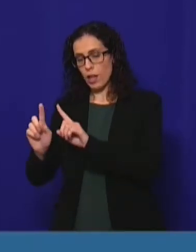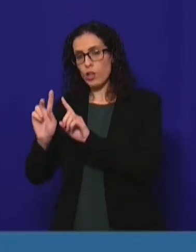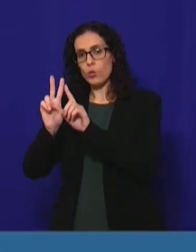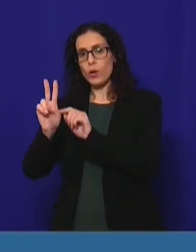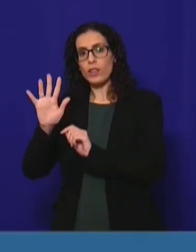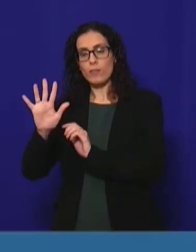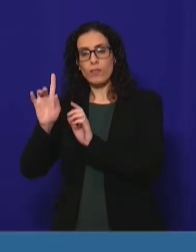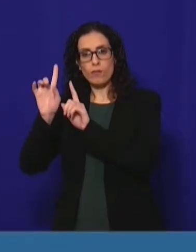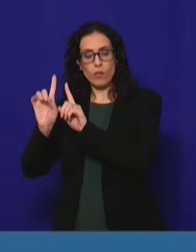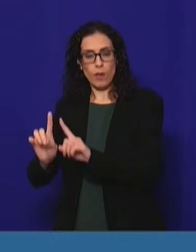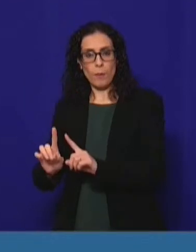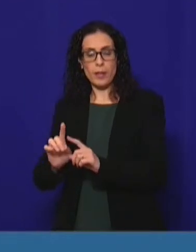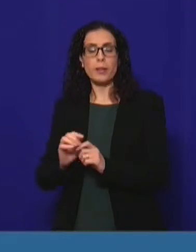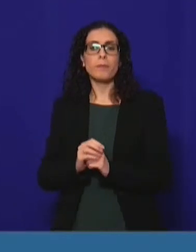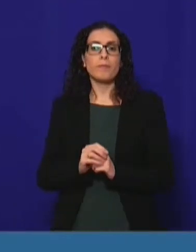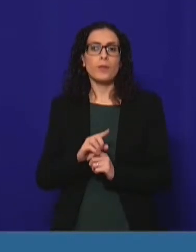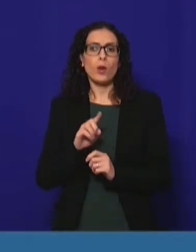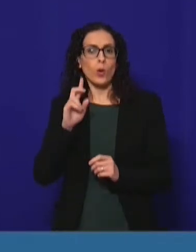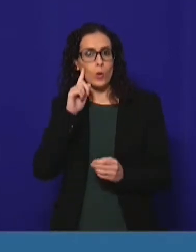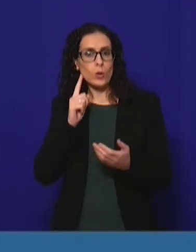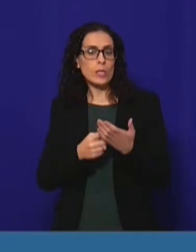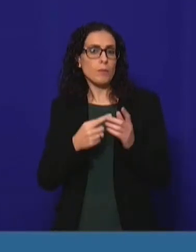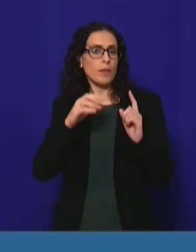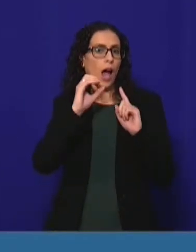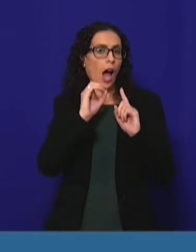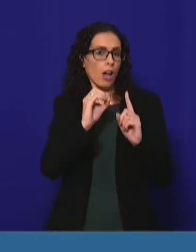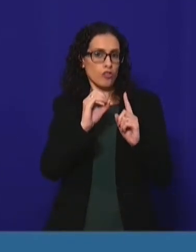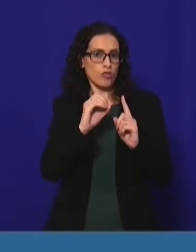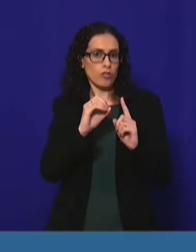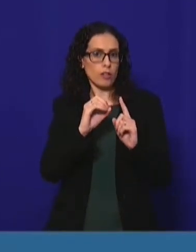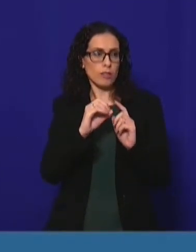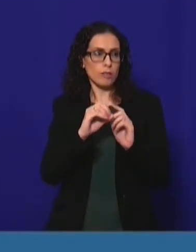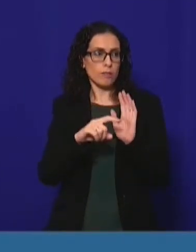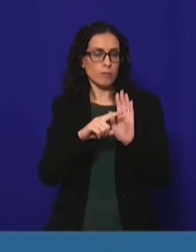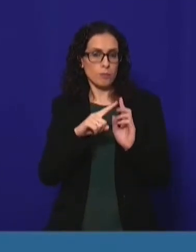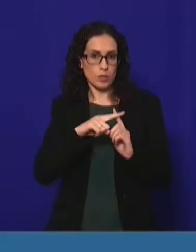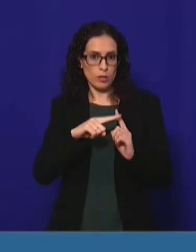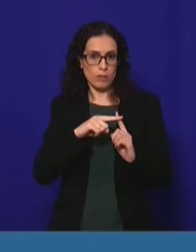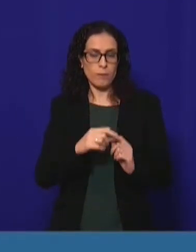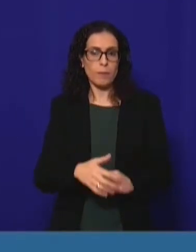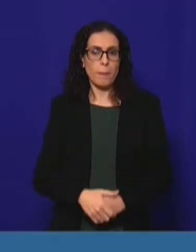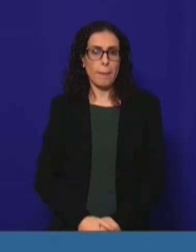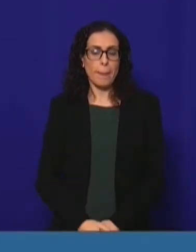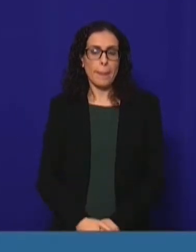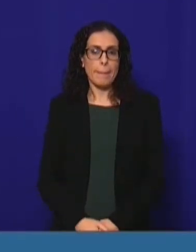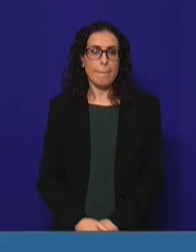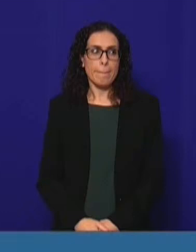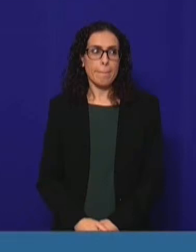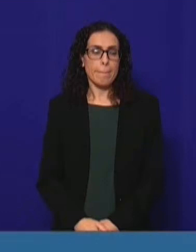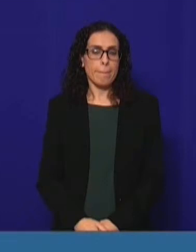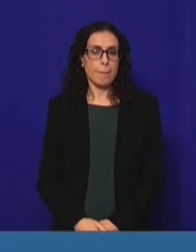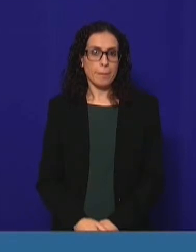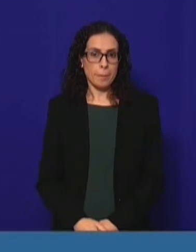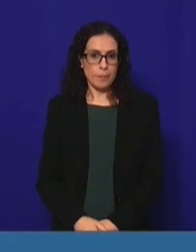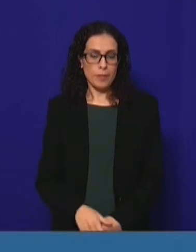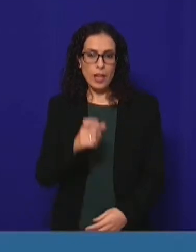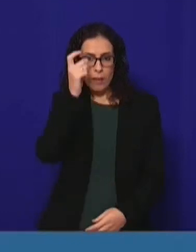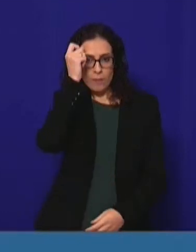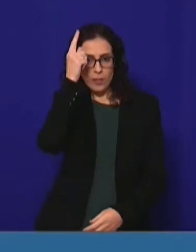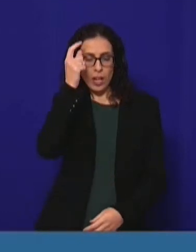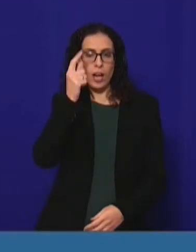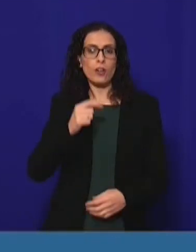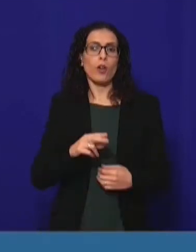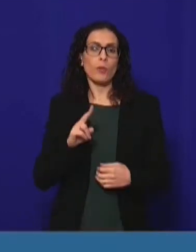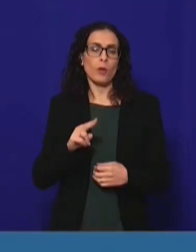1361 u minn dawn 10 ħarġu reattivi. Fakkarkom, bħalma semmejt qabel,